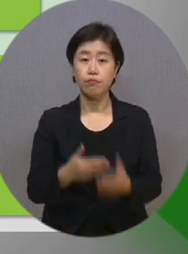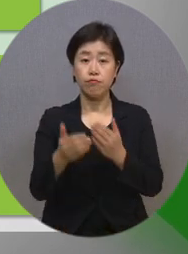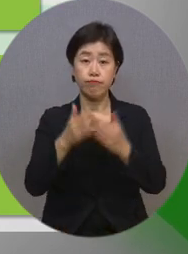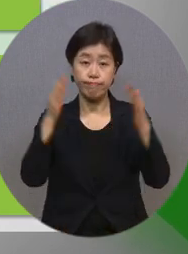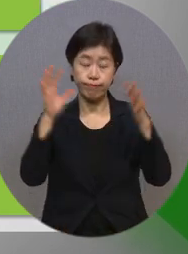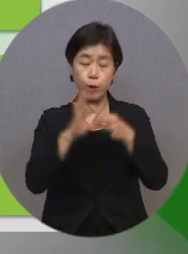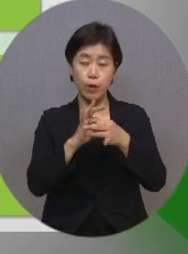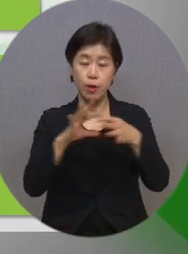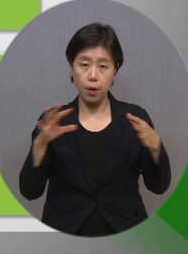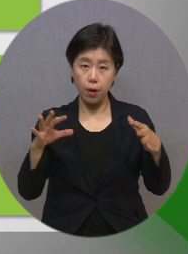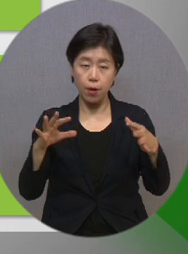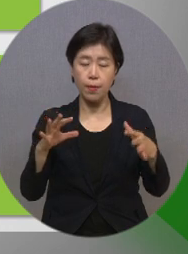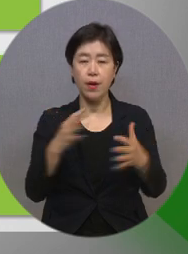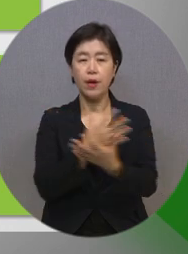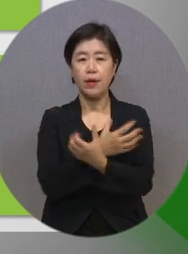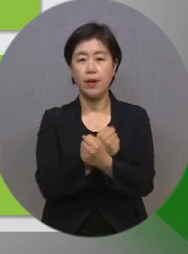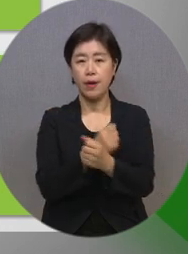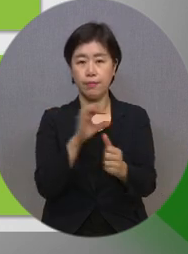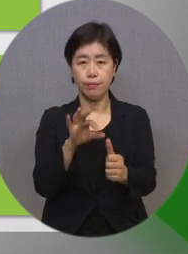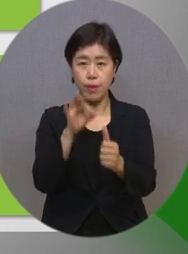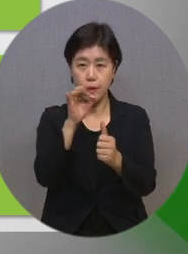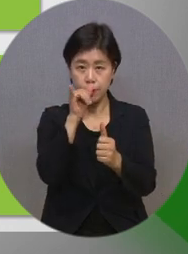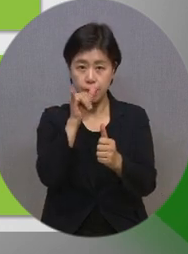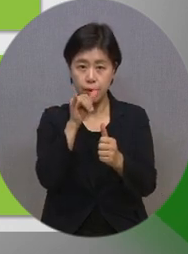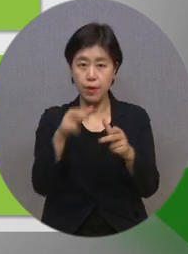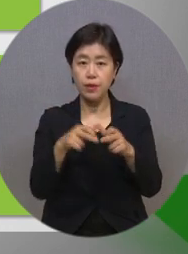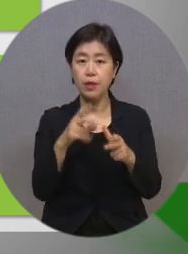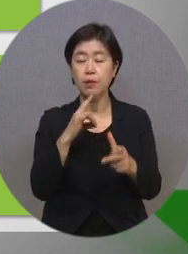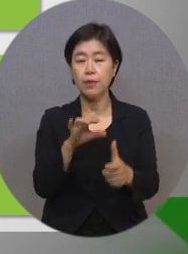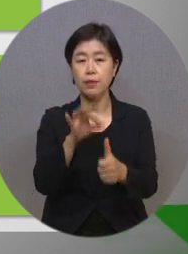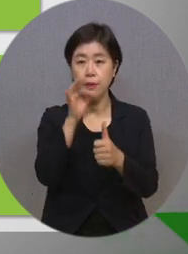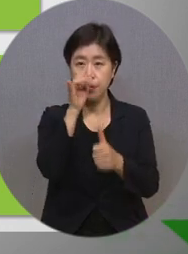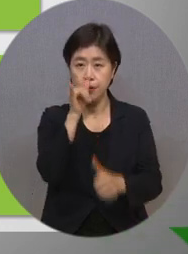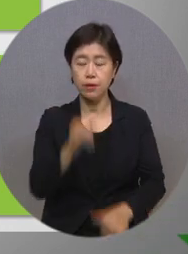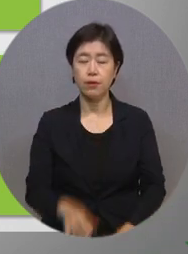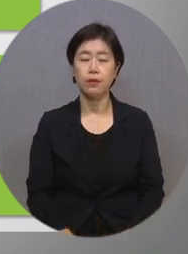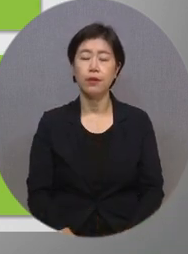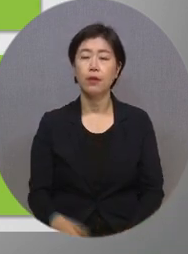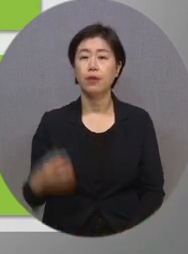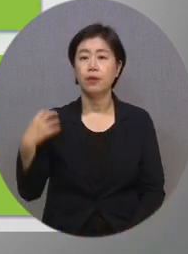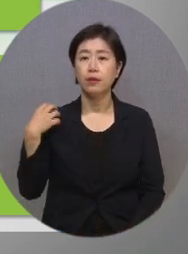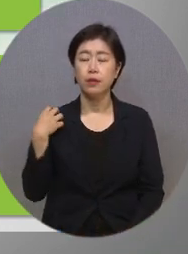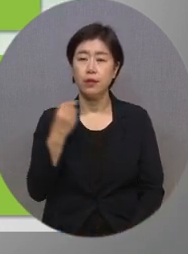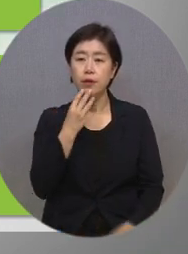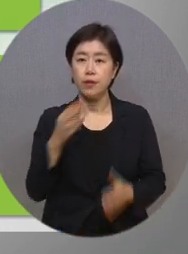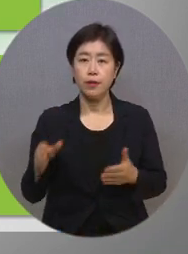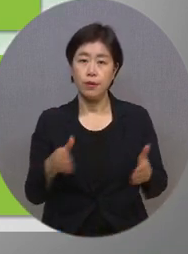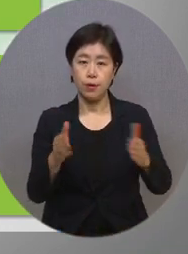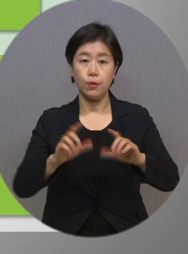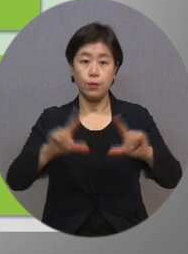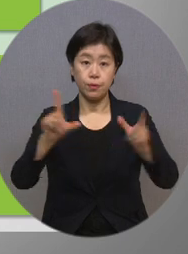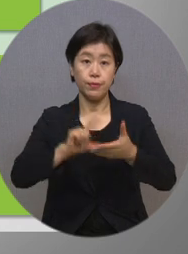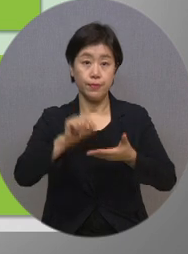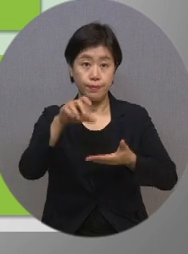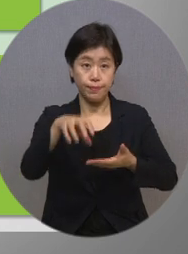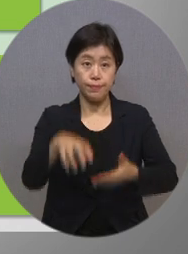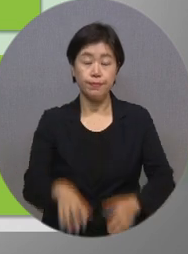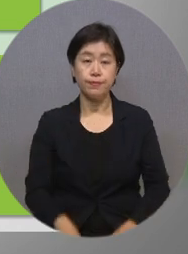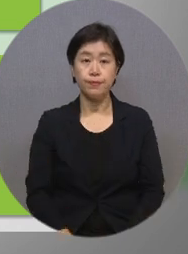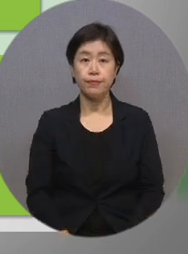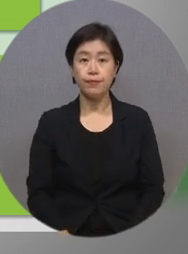학력은 무관하며 계약직을 모집합니다. 장애인만 채용하며 담당 지사는 경기 동부지사입니다.